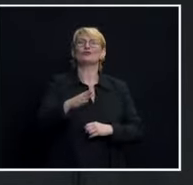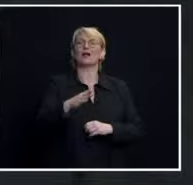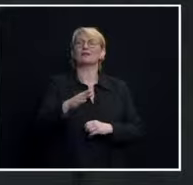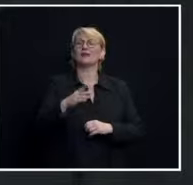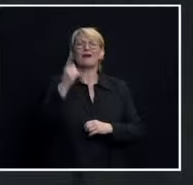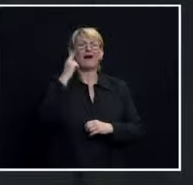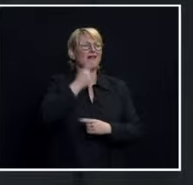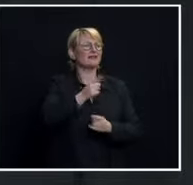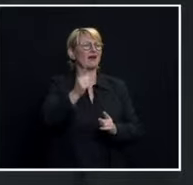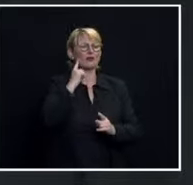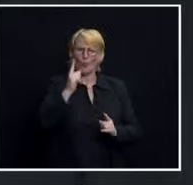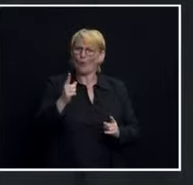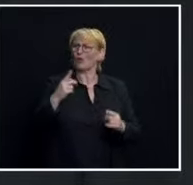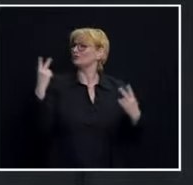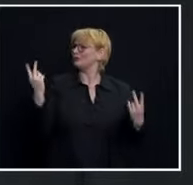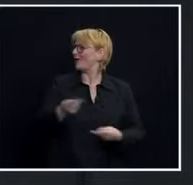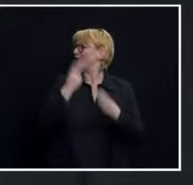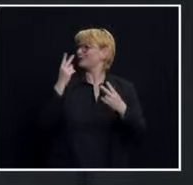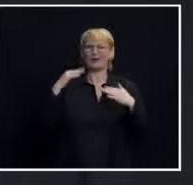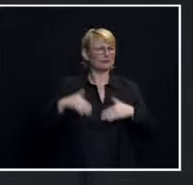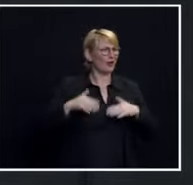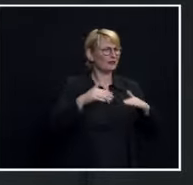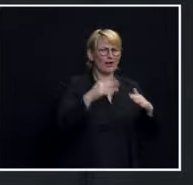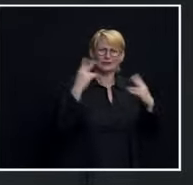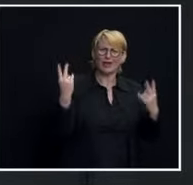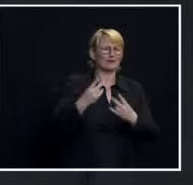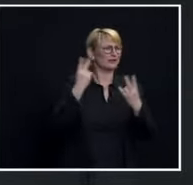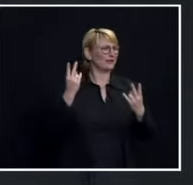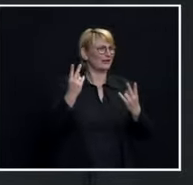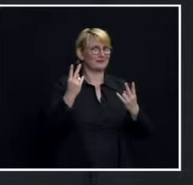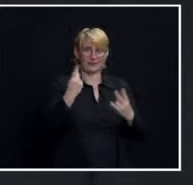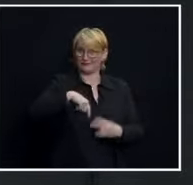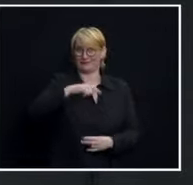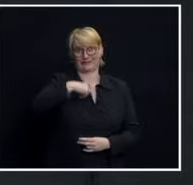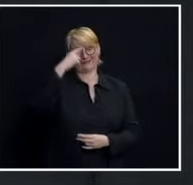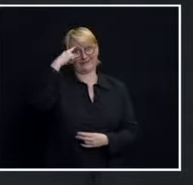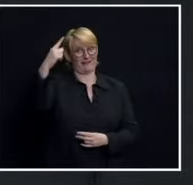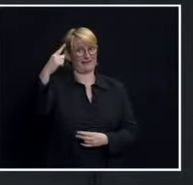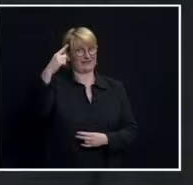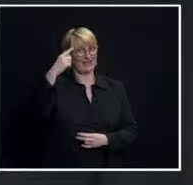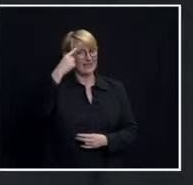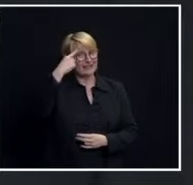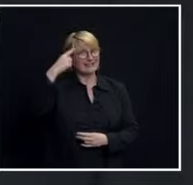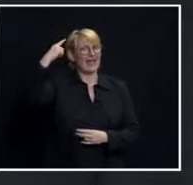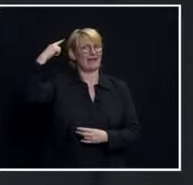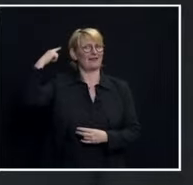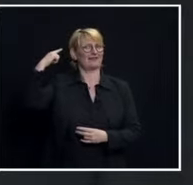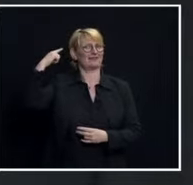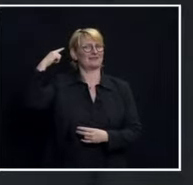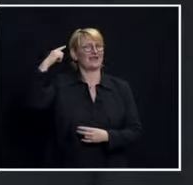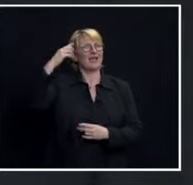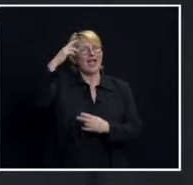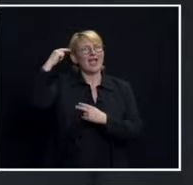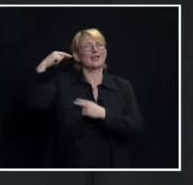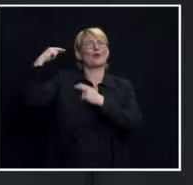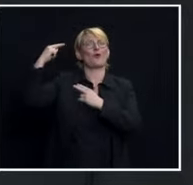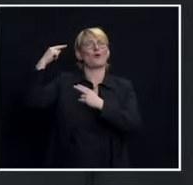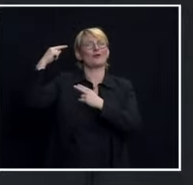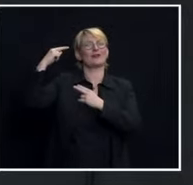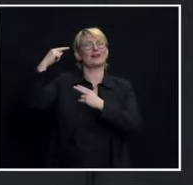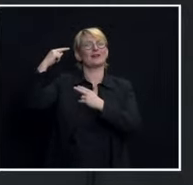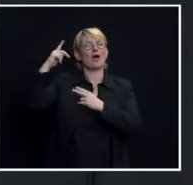bereits selbstverständlich. Wir dachten auch, dass das Gedenken und die Erinnerung natürlich von Generation